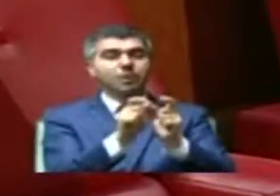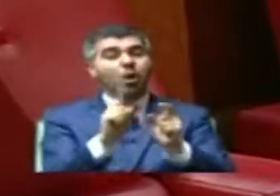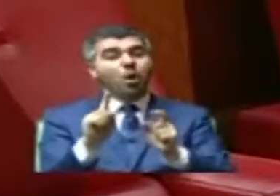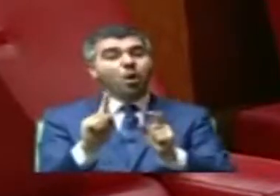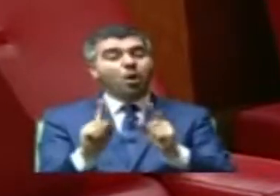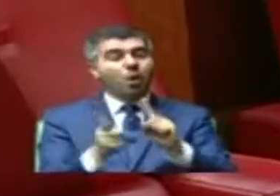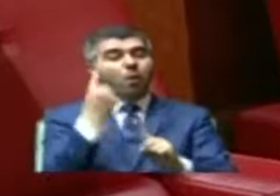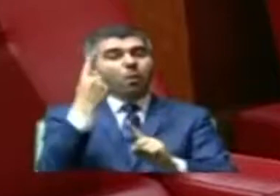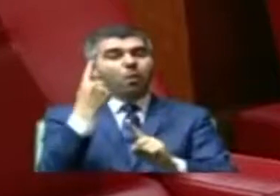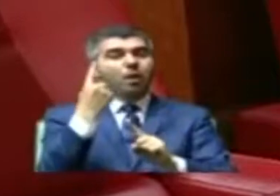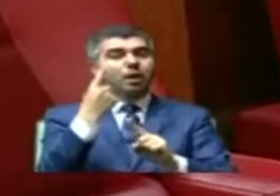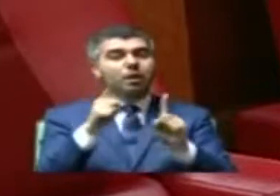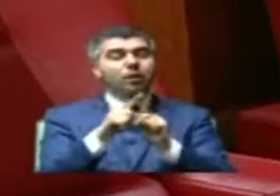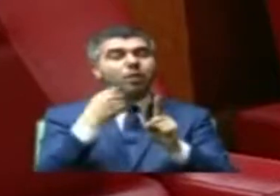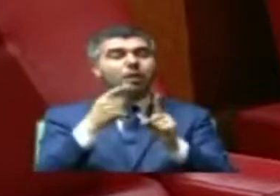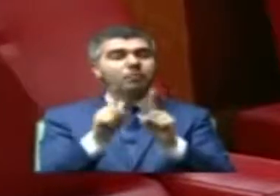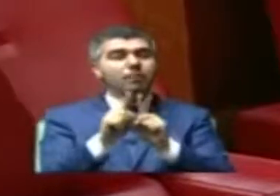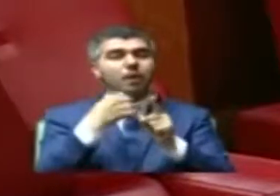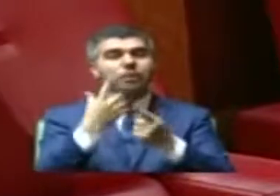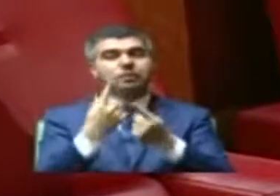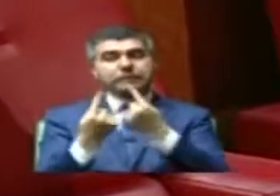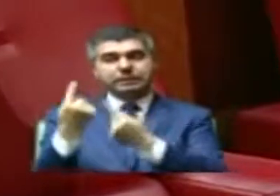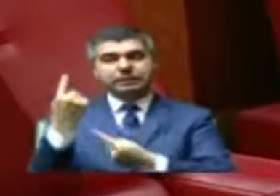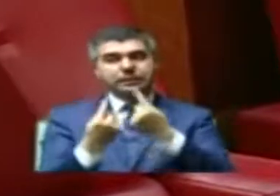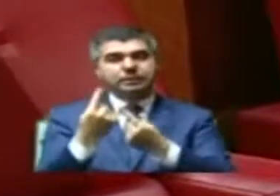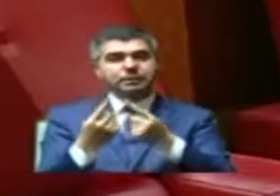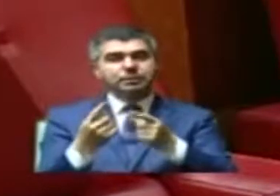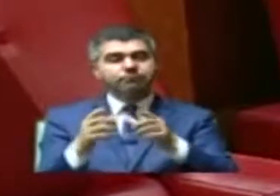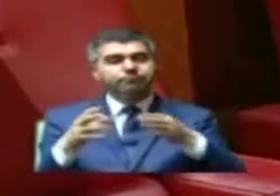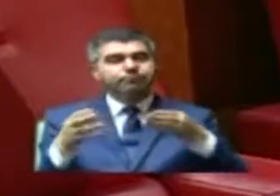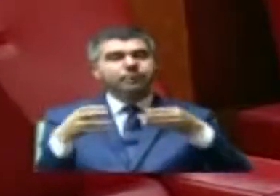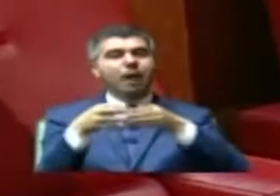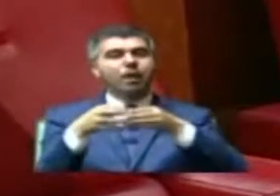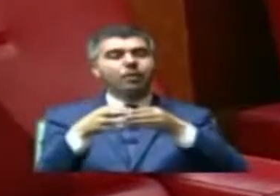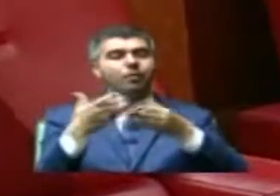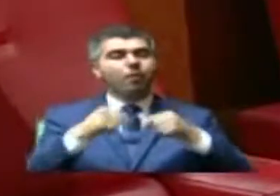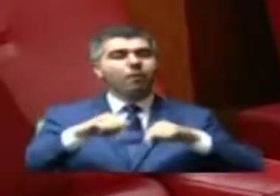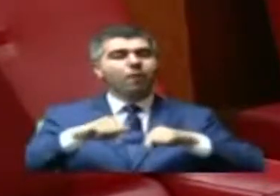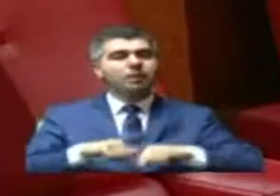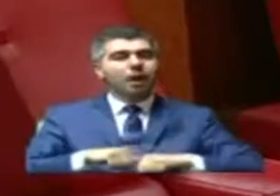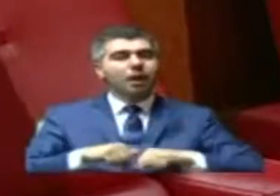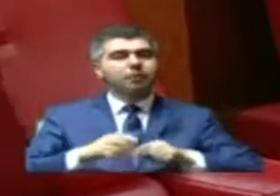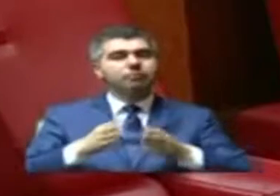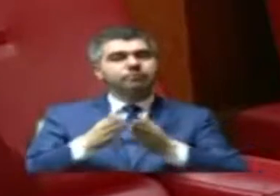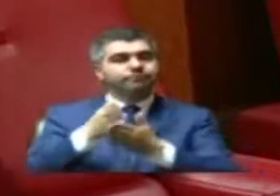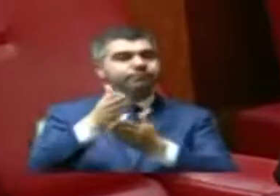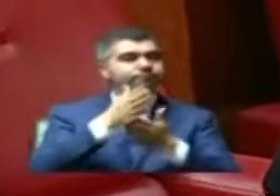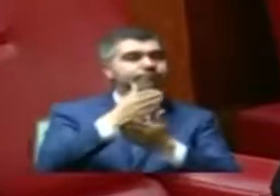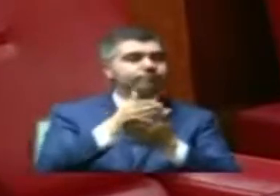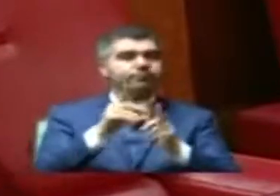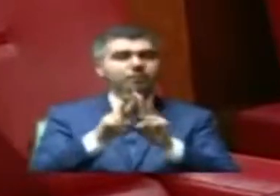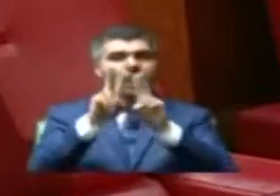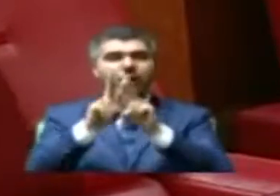تحقيق الالتقائية بين جميع المتدخلين، ثانيا إحداث لجان للتتبع وكذلك